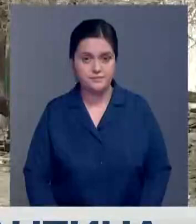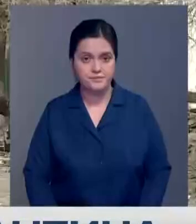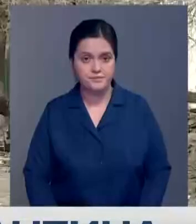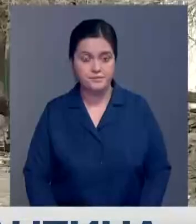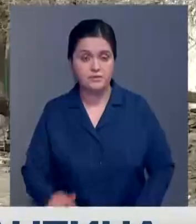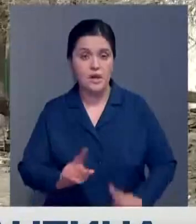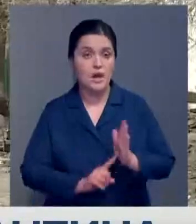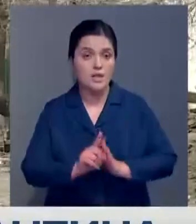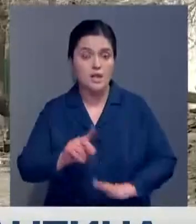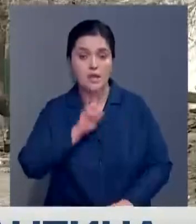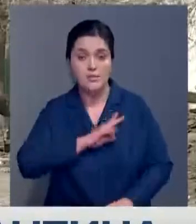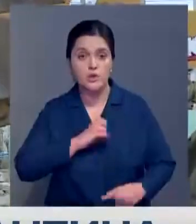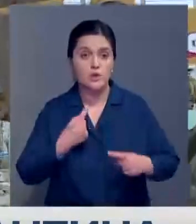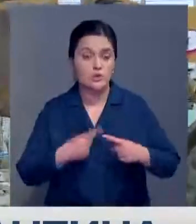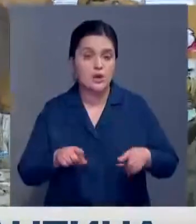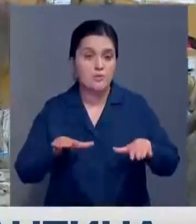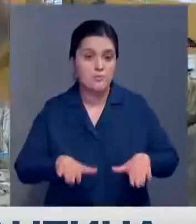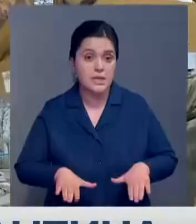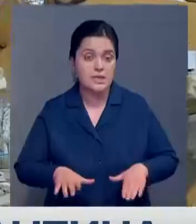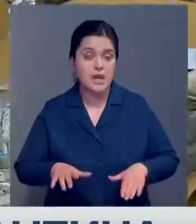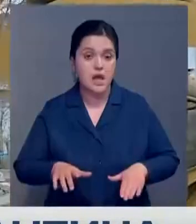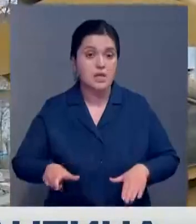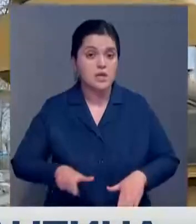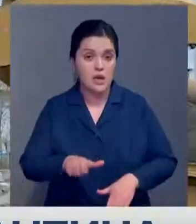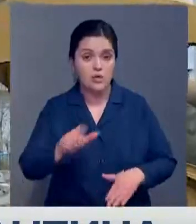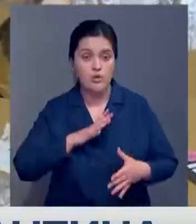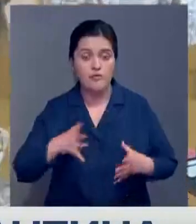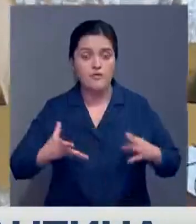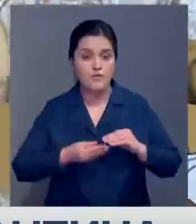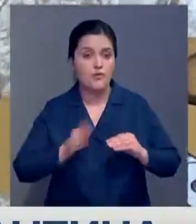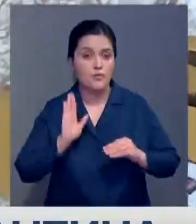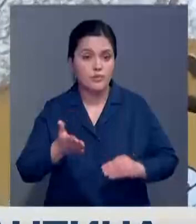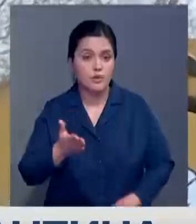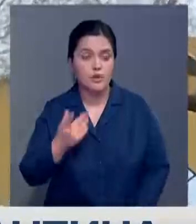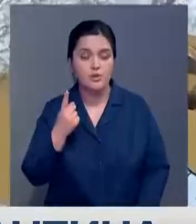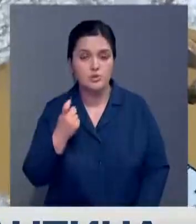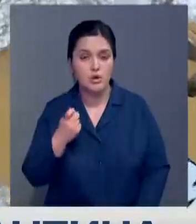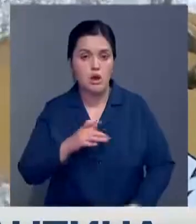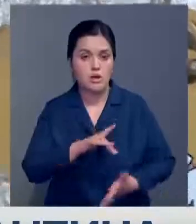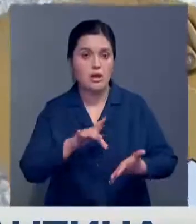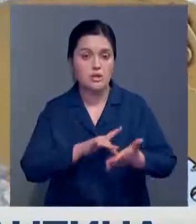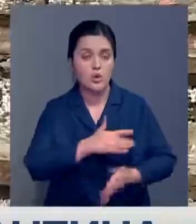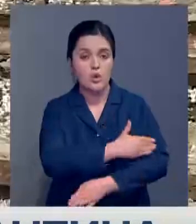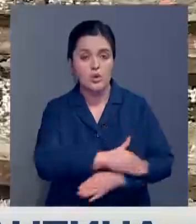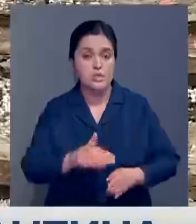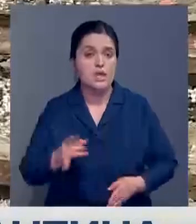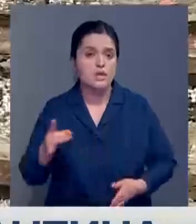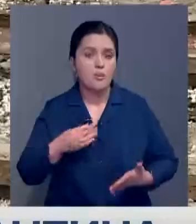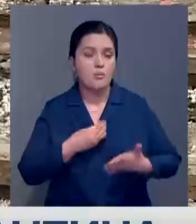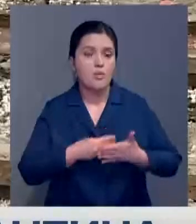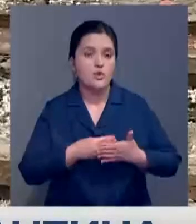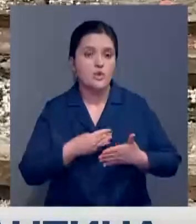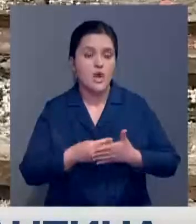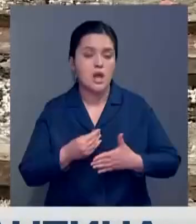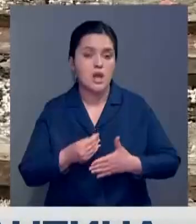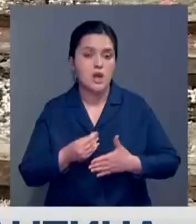Начинается работа и на других участках дорог. Всего в этом году отремонтируют около 100 городских улиц. Из республиканского бюджета на эти цели